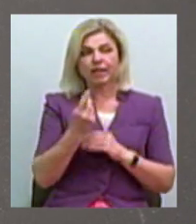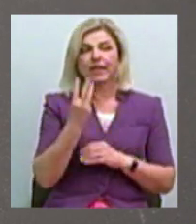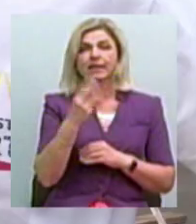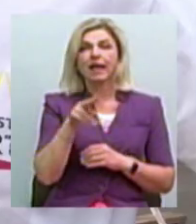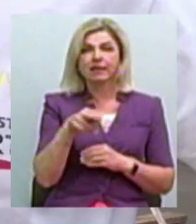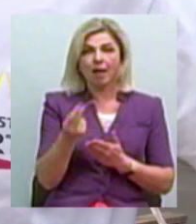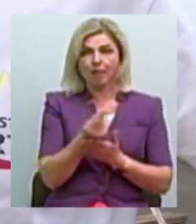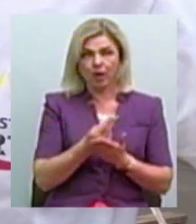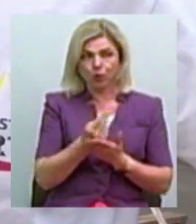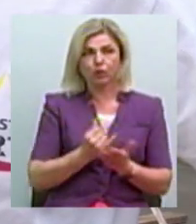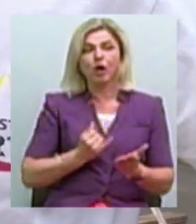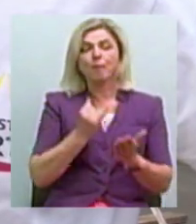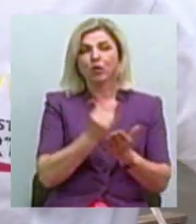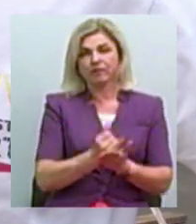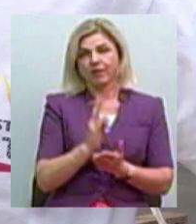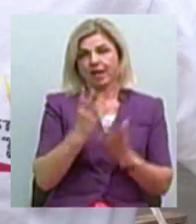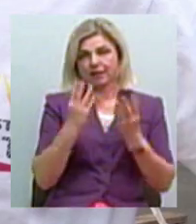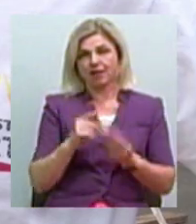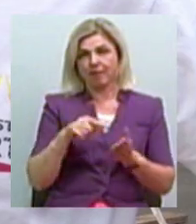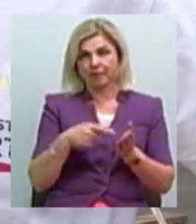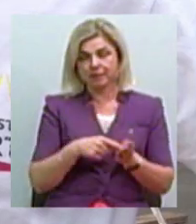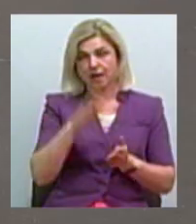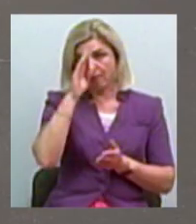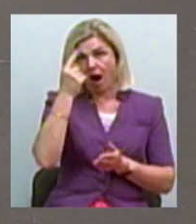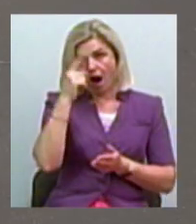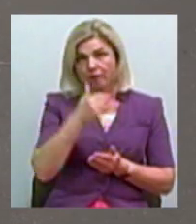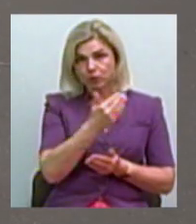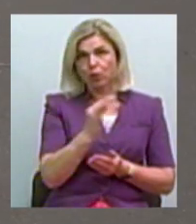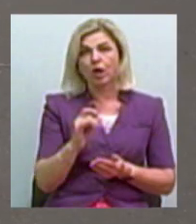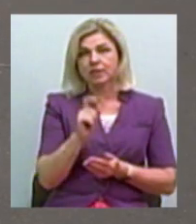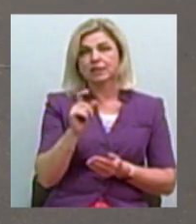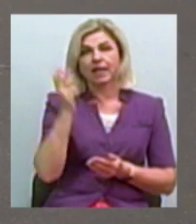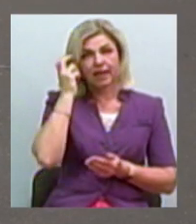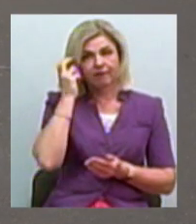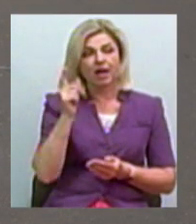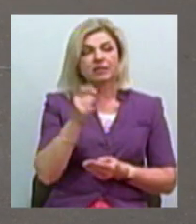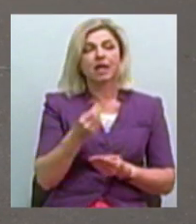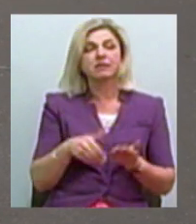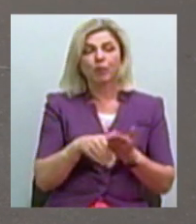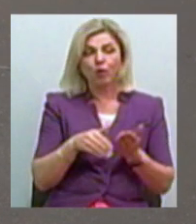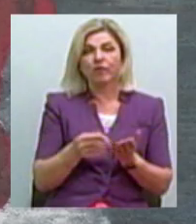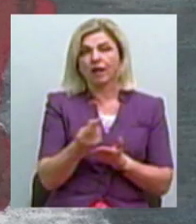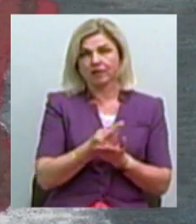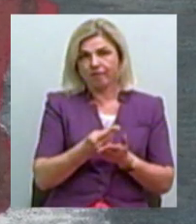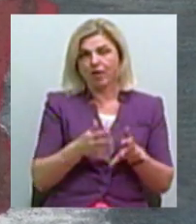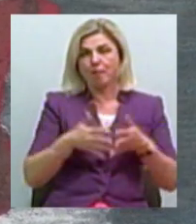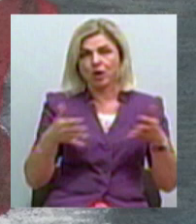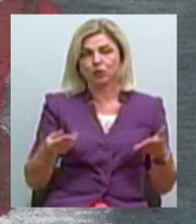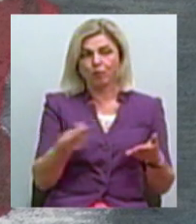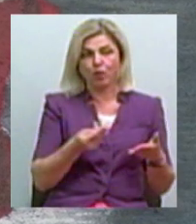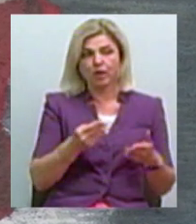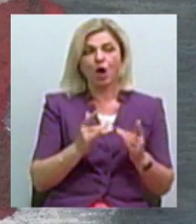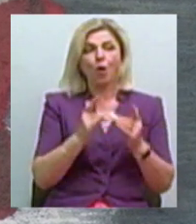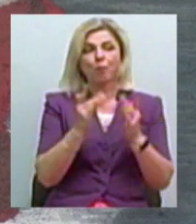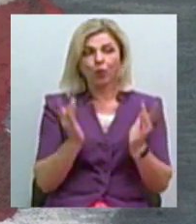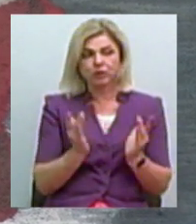міста. Його автор – художник-мураліст з Києва Володимир Пастушак. За спонсорські гроші зобразив об'ємний малюнок. Розведення мосту та судно,